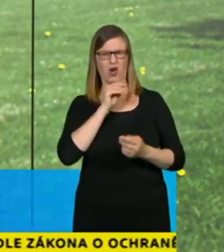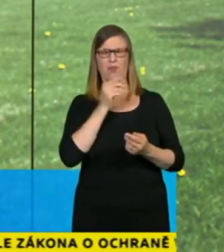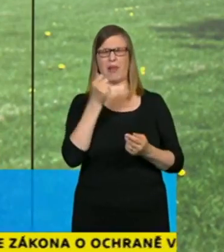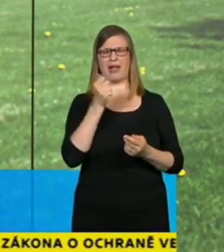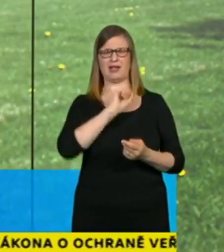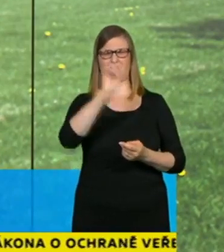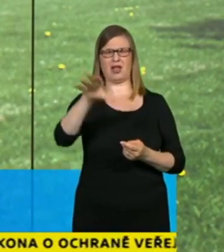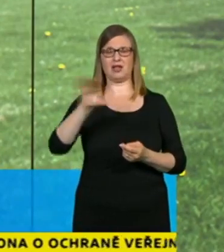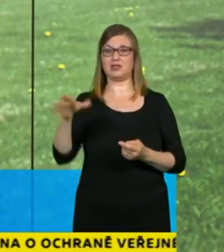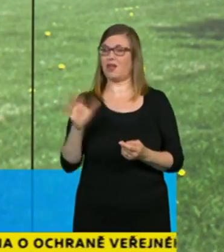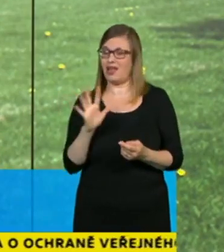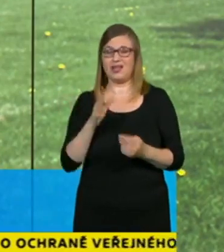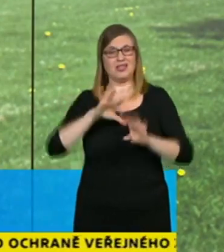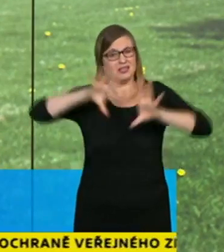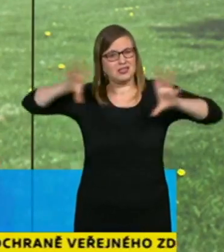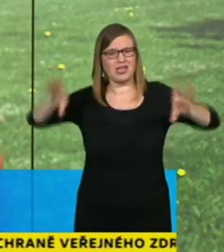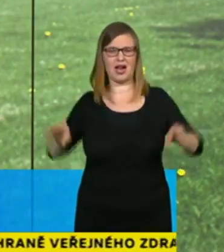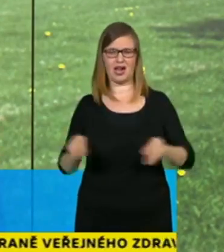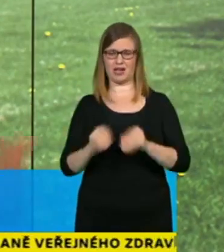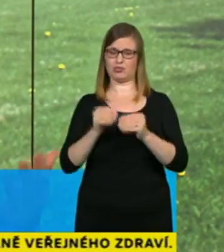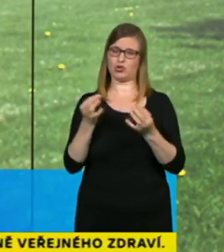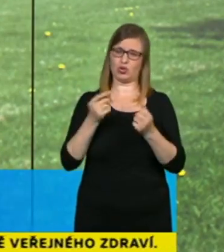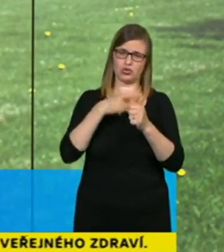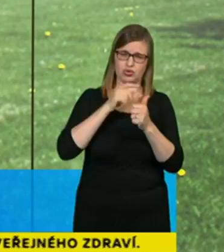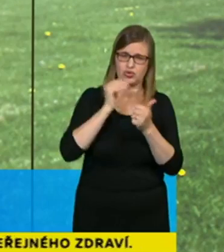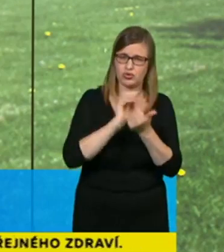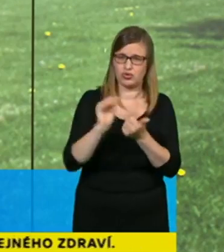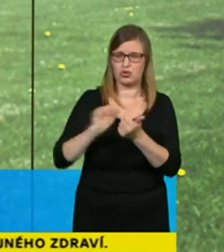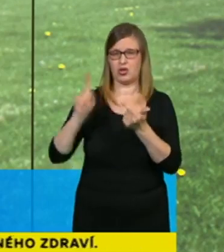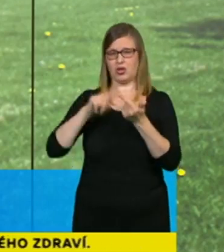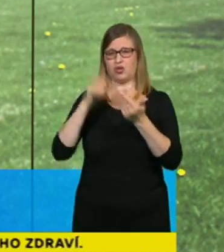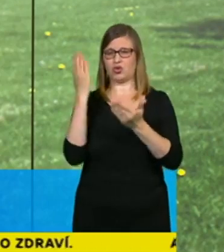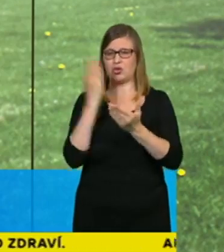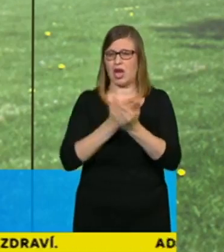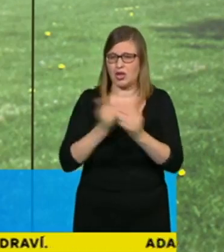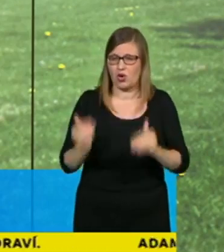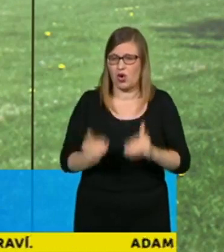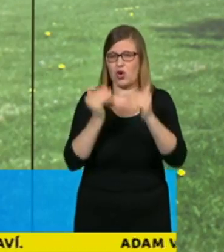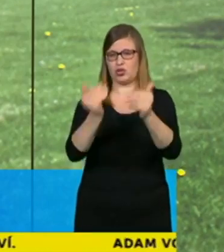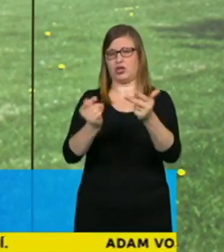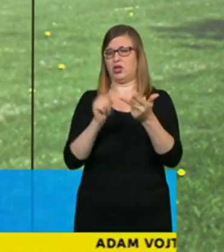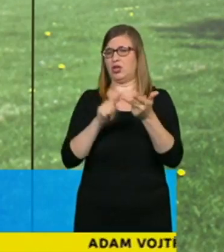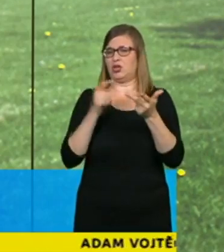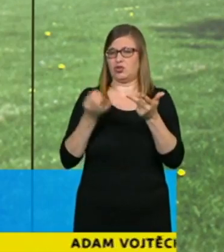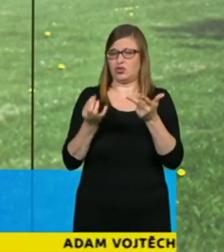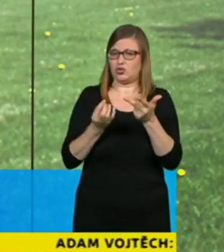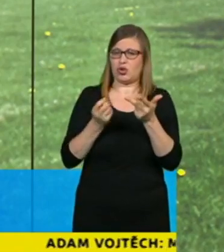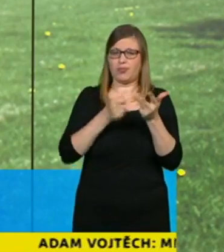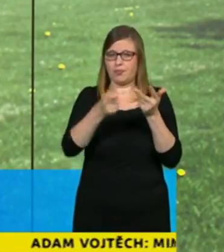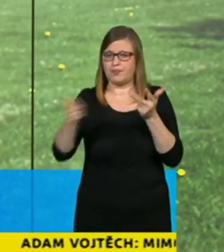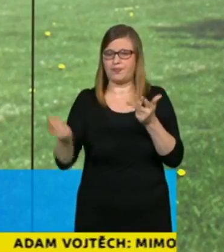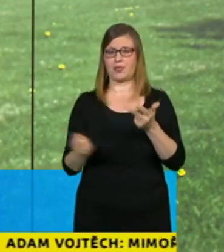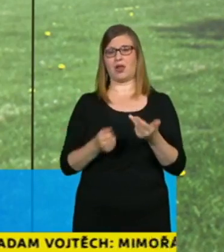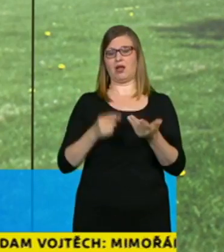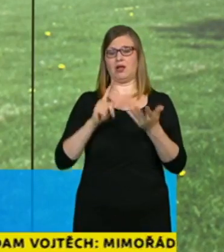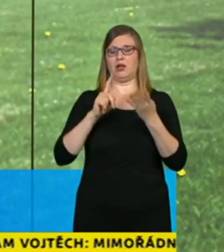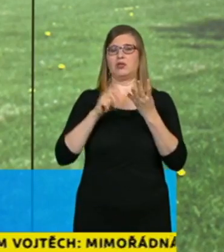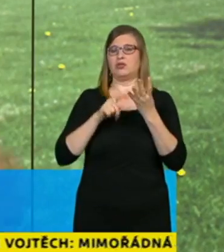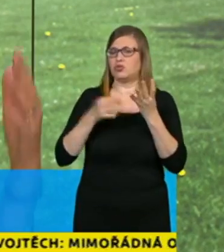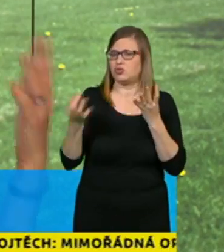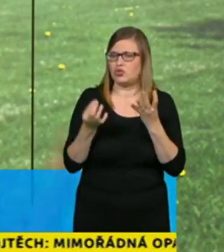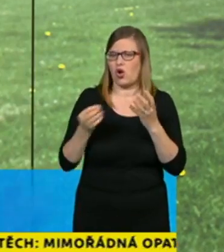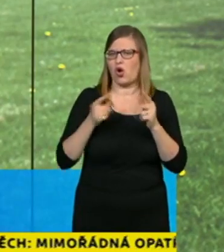bude mít dopad na příjmovou stranu. To znamená, že pokračujeme dál a to číslo určitě podle mě neodpovídá skutečnosti